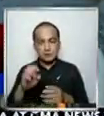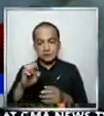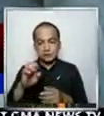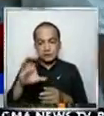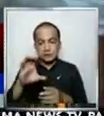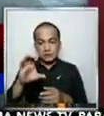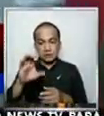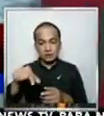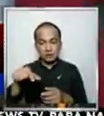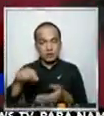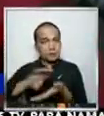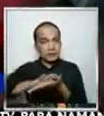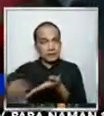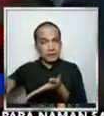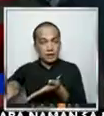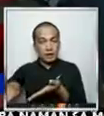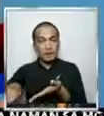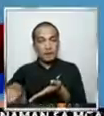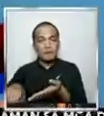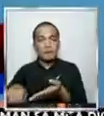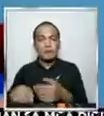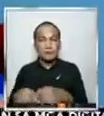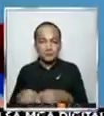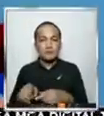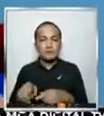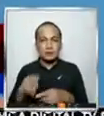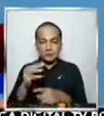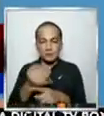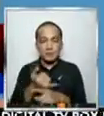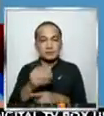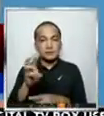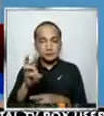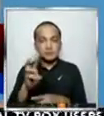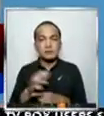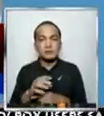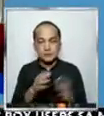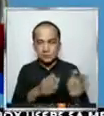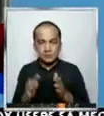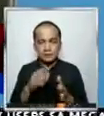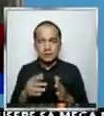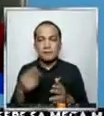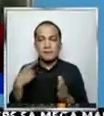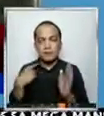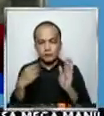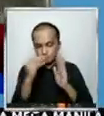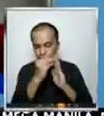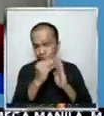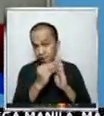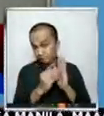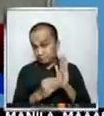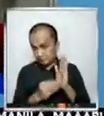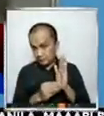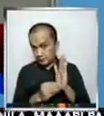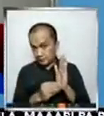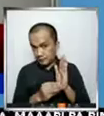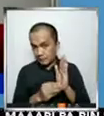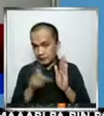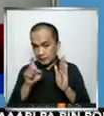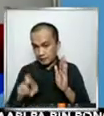on May 16. So may mga provisions tayo na we have to comply, especially the